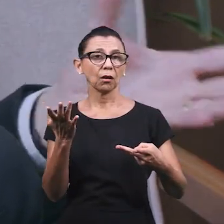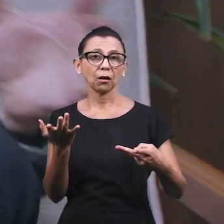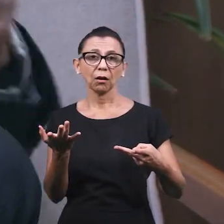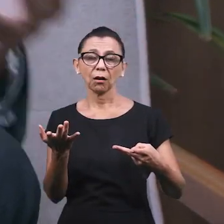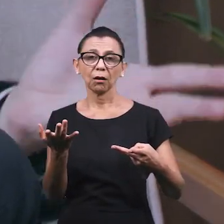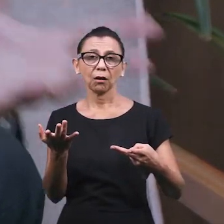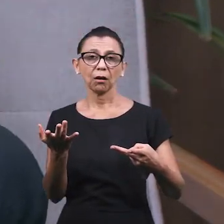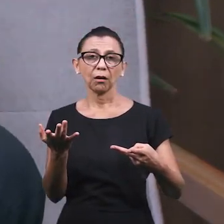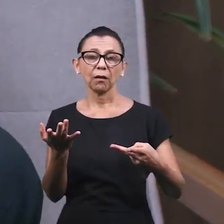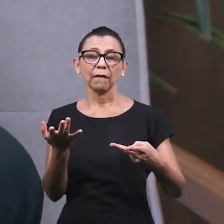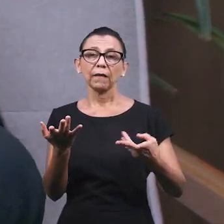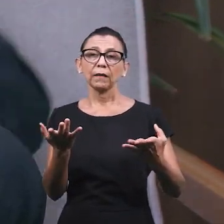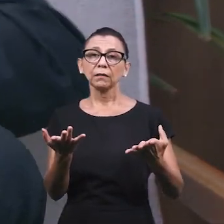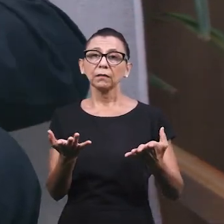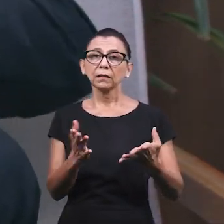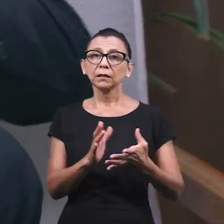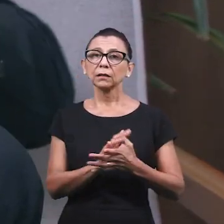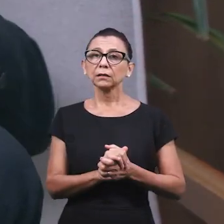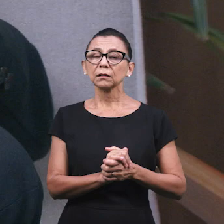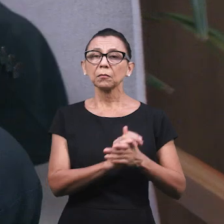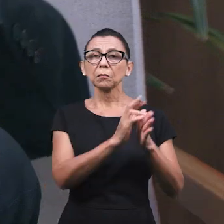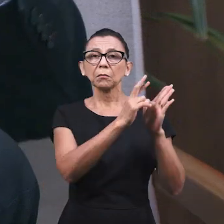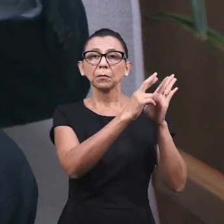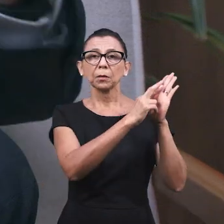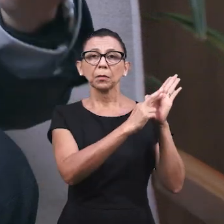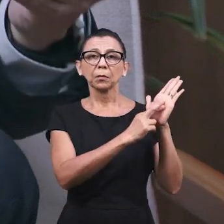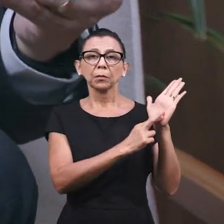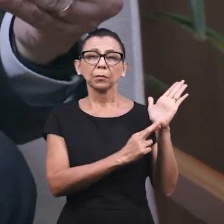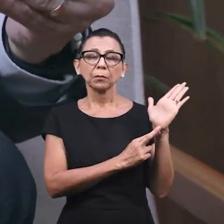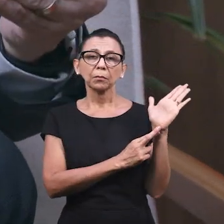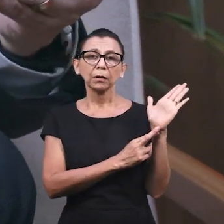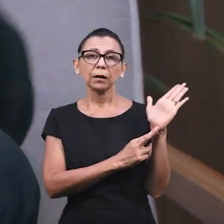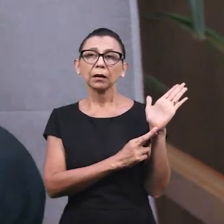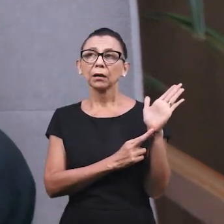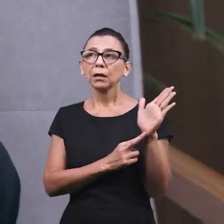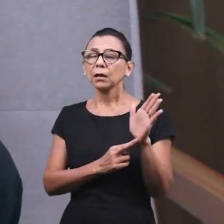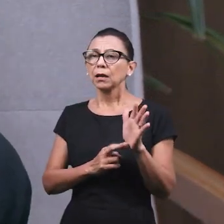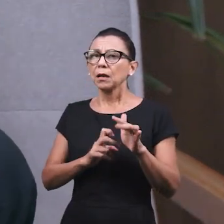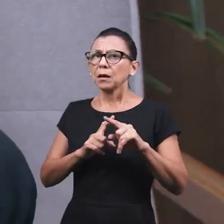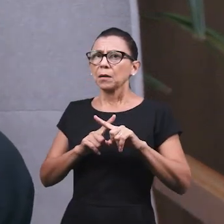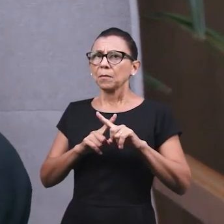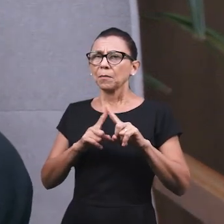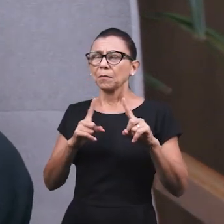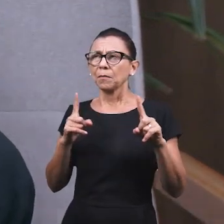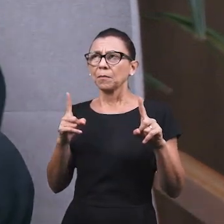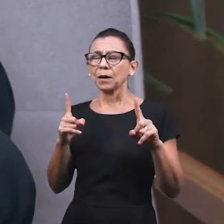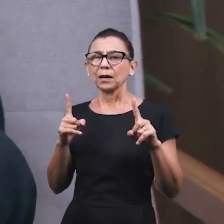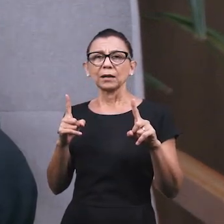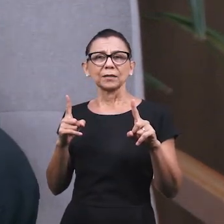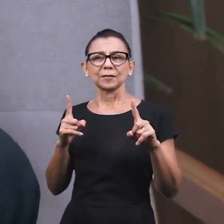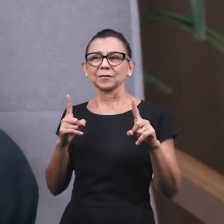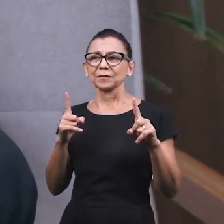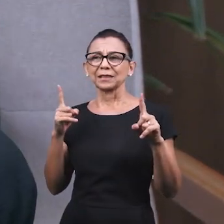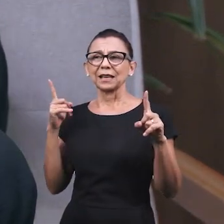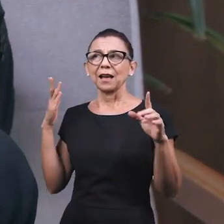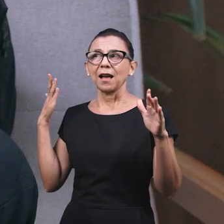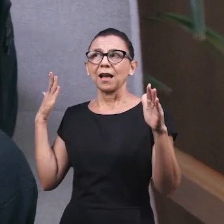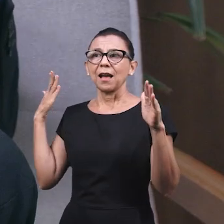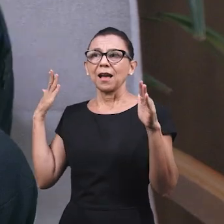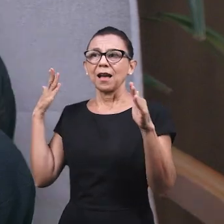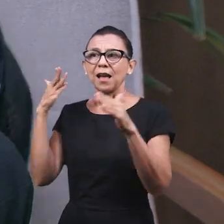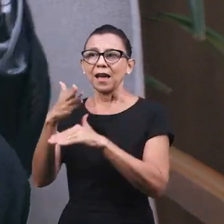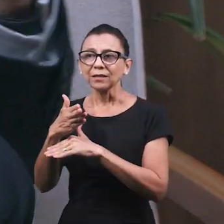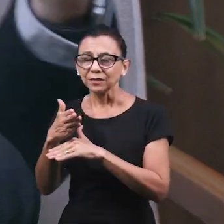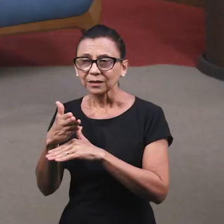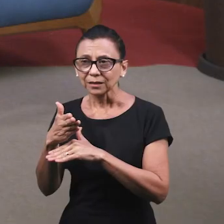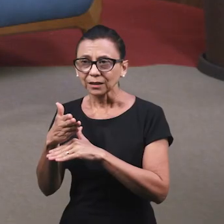religieux, dogmatique, dans la lettre, dans les liturgies, mais on n'entre pas dans l'intimité avec Dieu. On